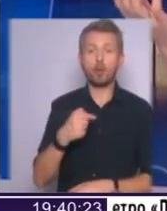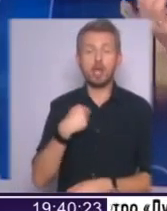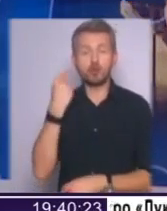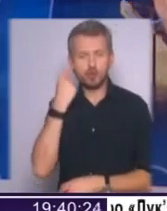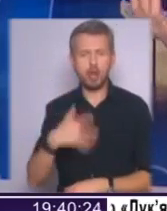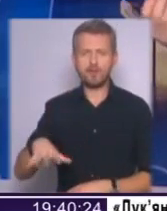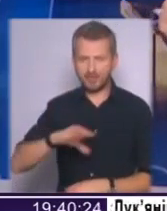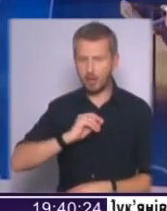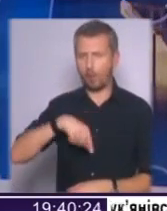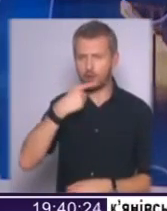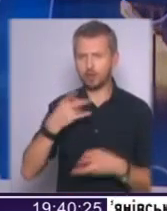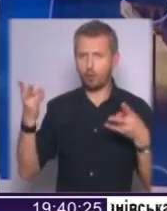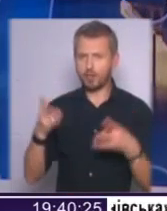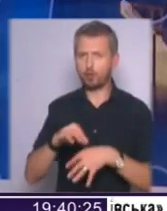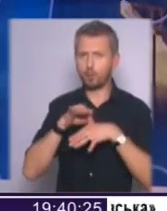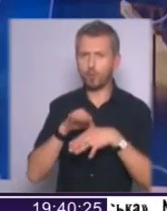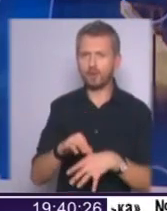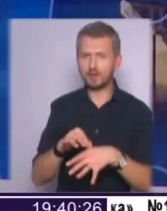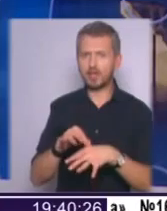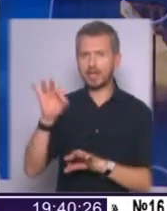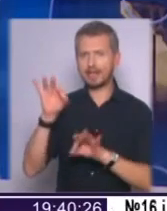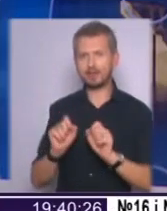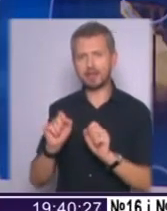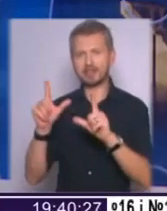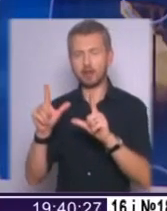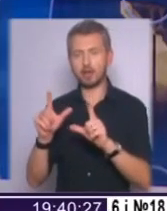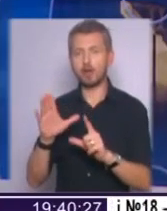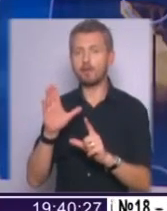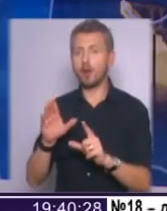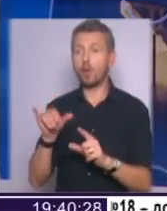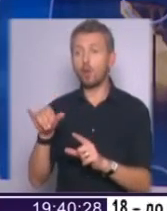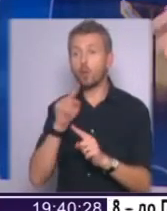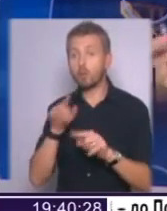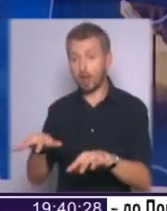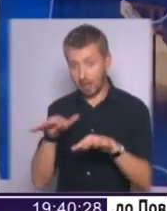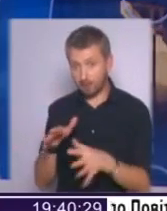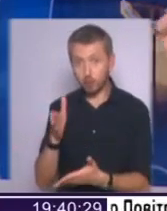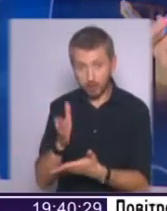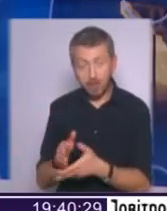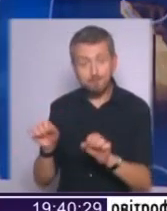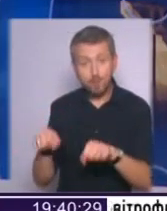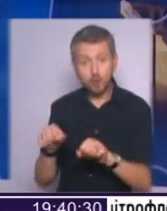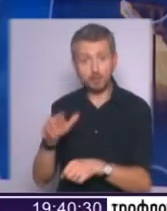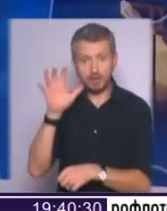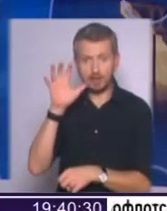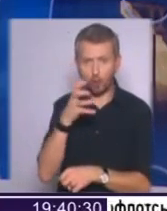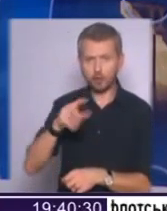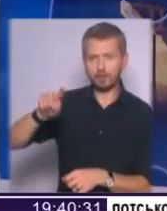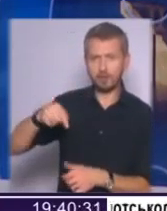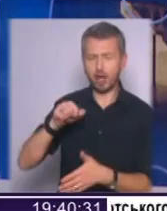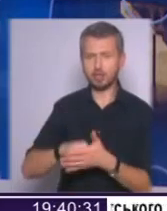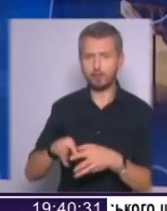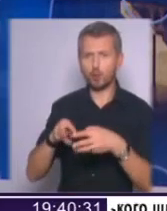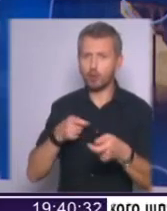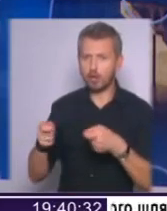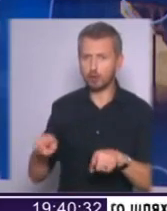всі говорили про те, що необхідно провести індексації. У парламенту є можливість все-таки серйозно вимагати від уряду